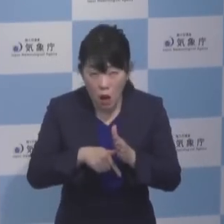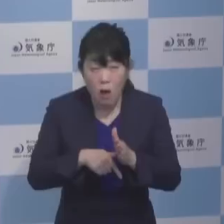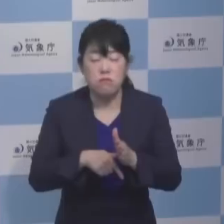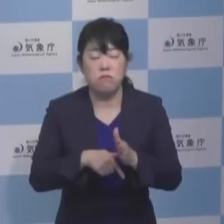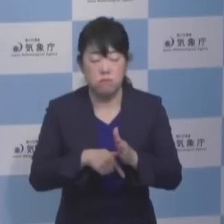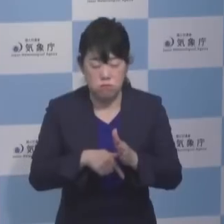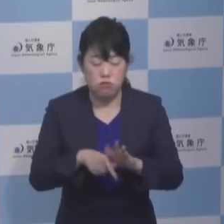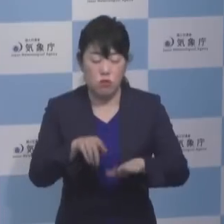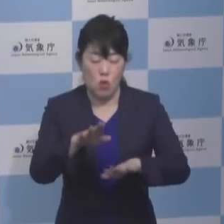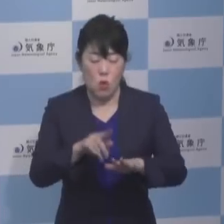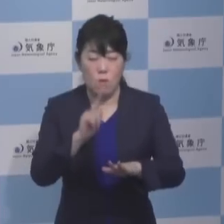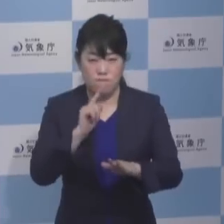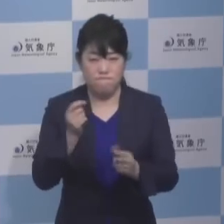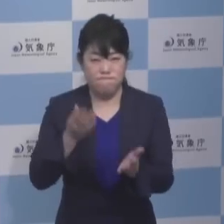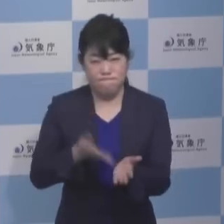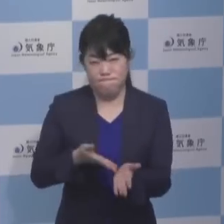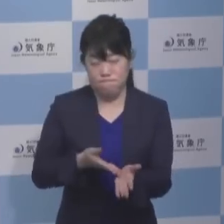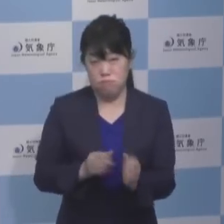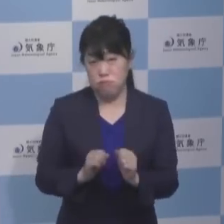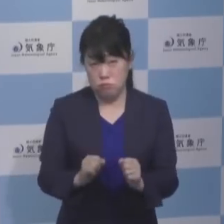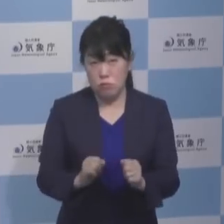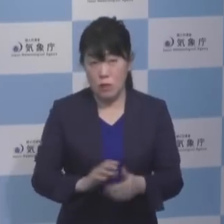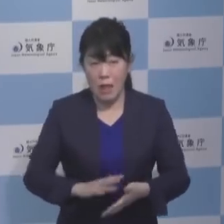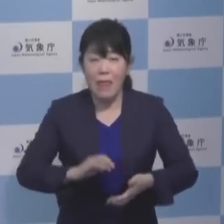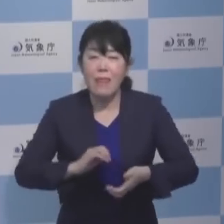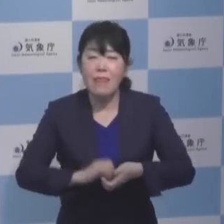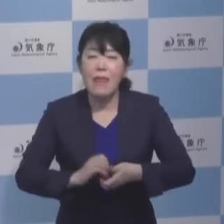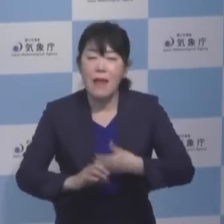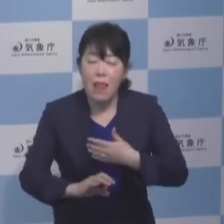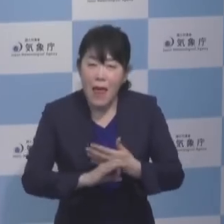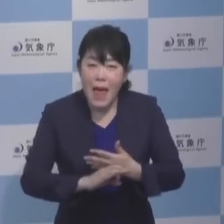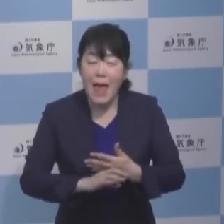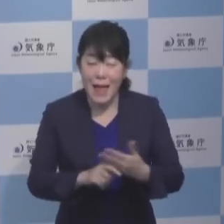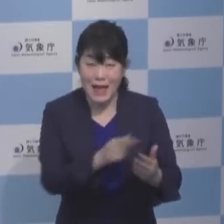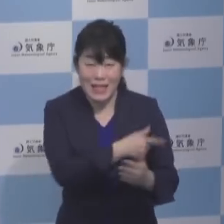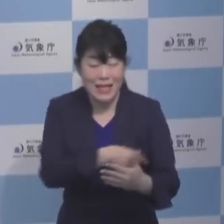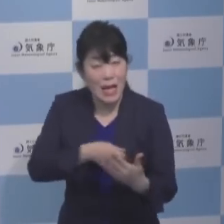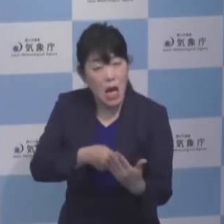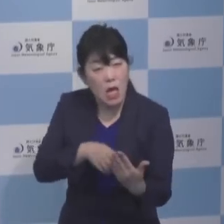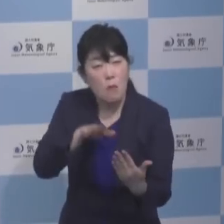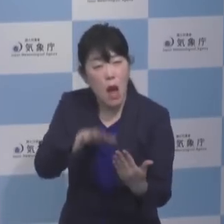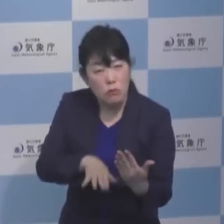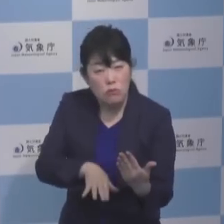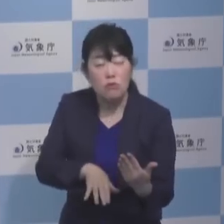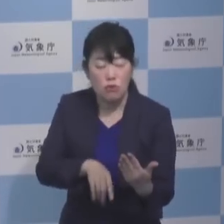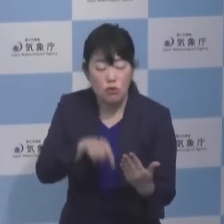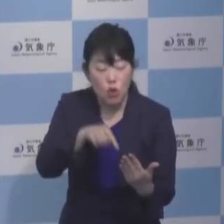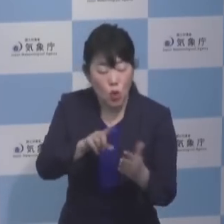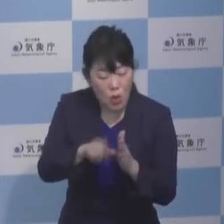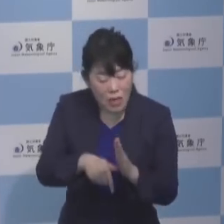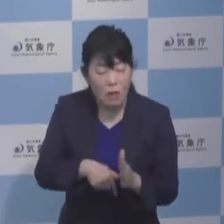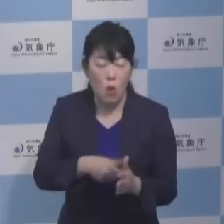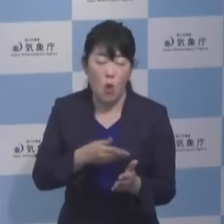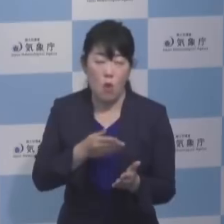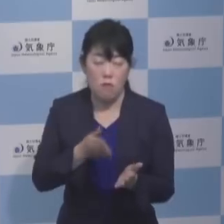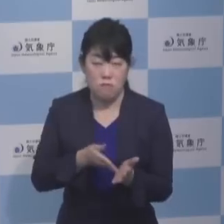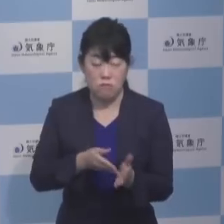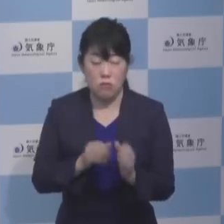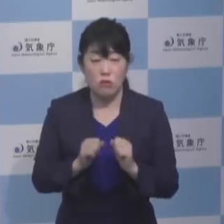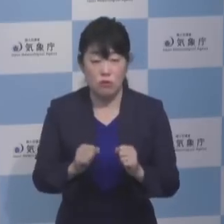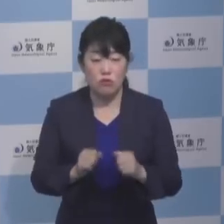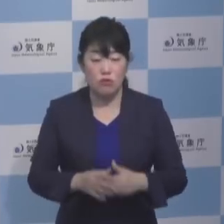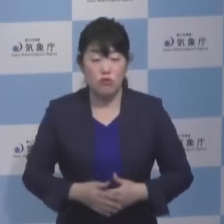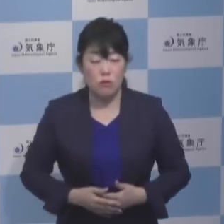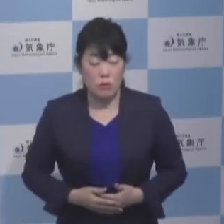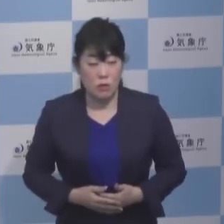説明をすると思います。定例の記者会見もありますので、そういった中でも解説したいと思います。 どっちの方に広がっていってるのかっていう